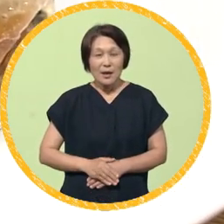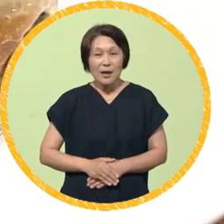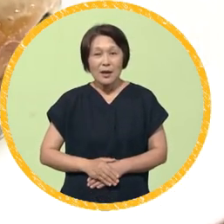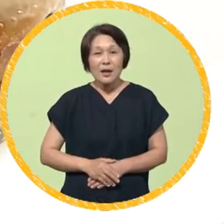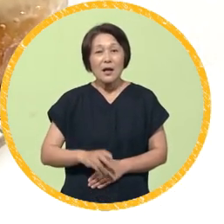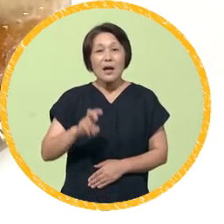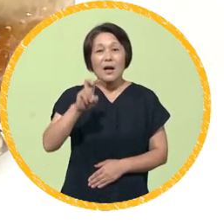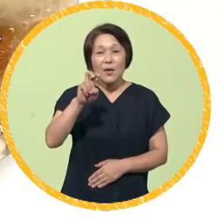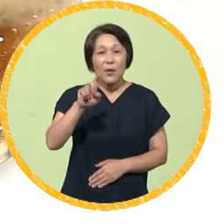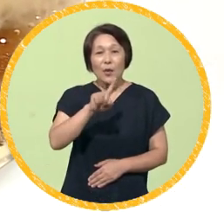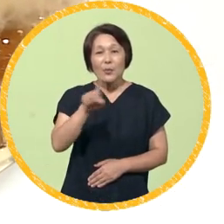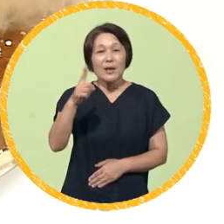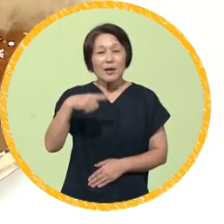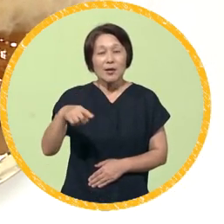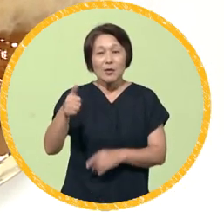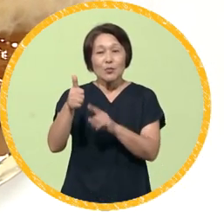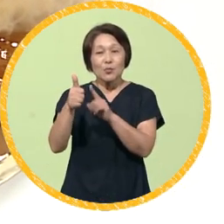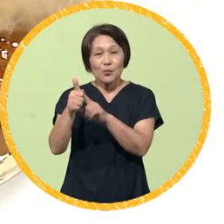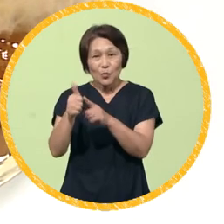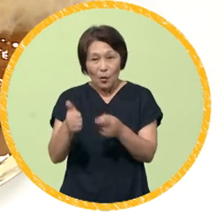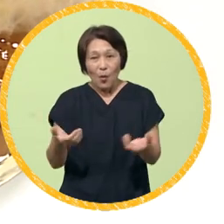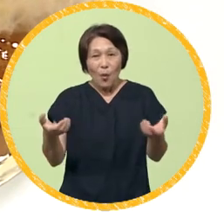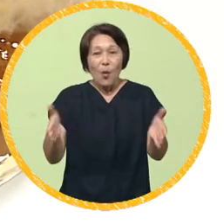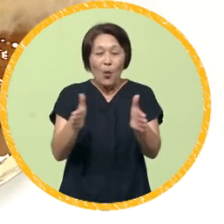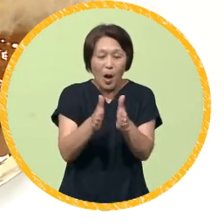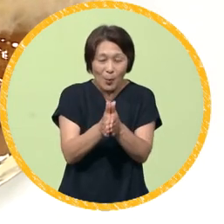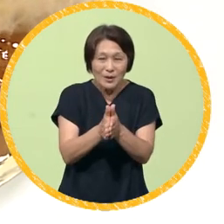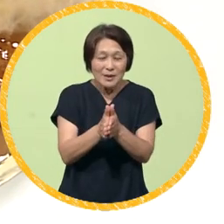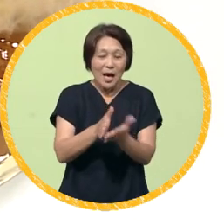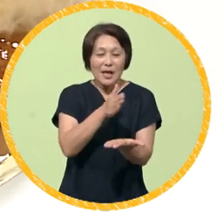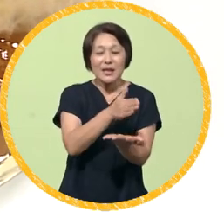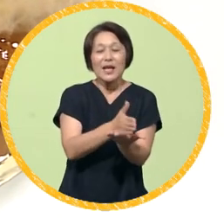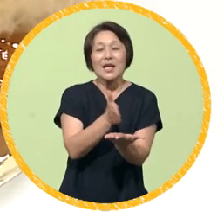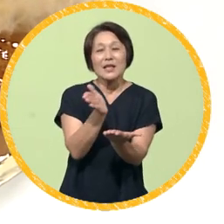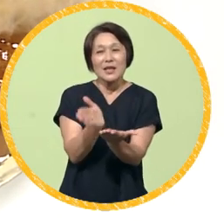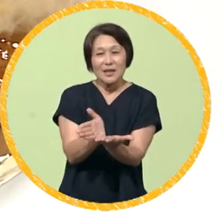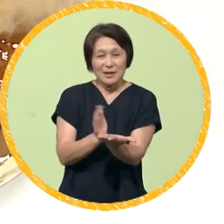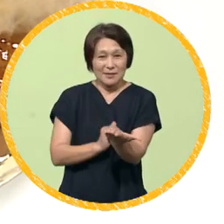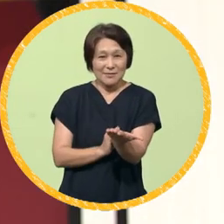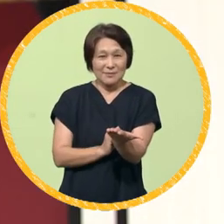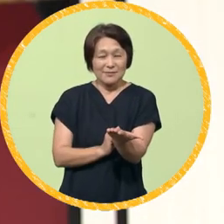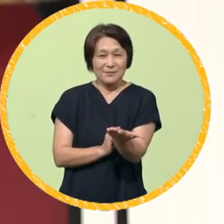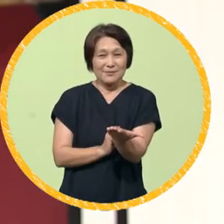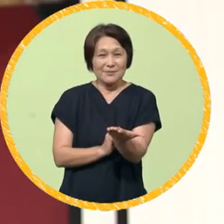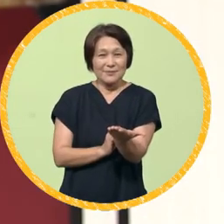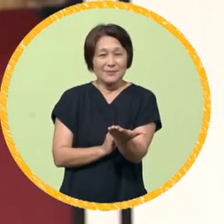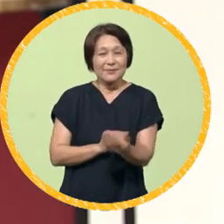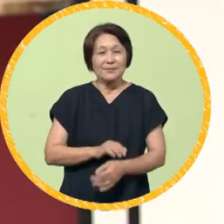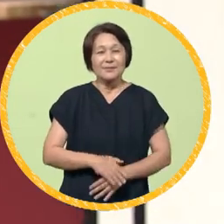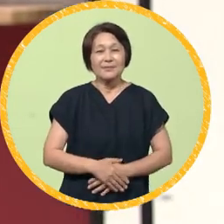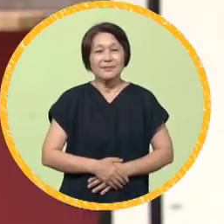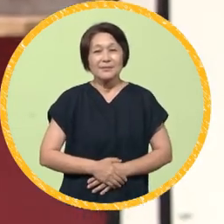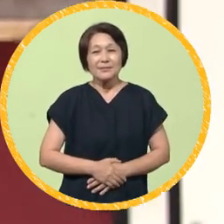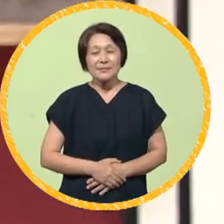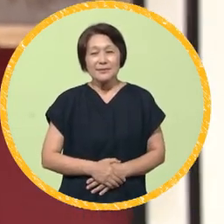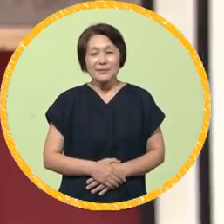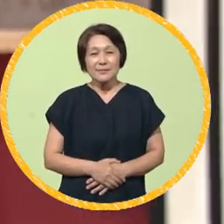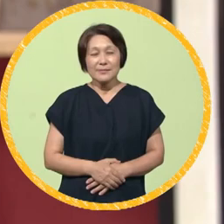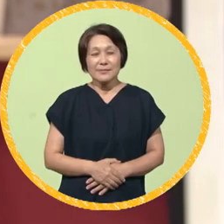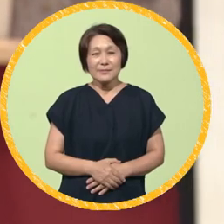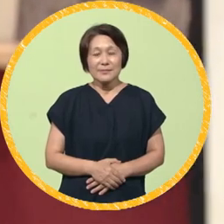ビン、 はいはいはい、 とのコラボなんですよね。なるほど、 すごいな、すごい。わ、いただきます。